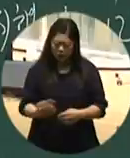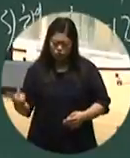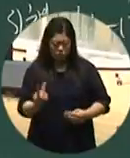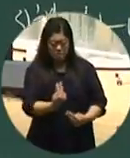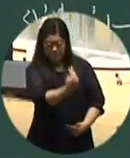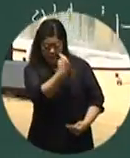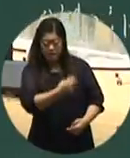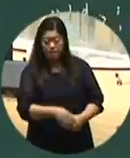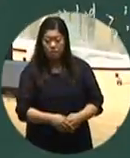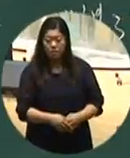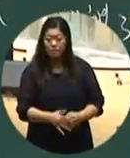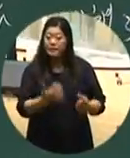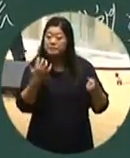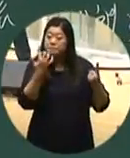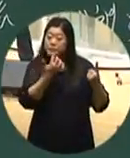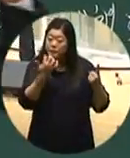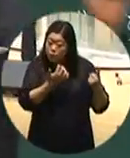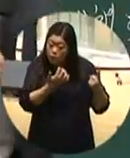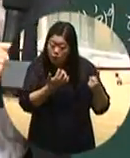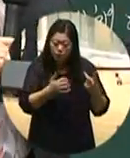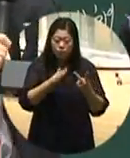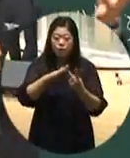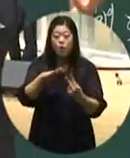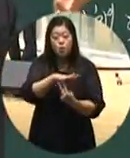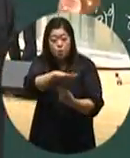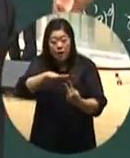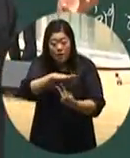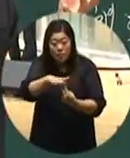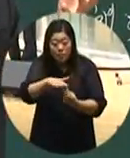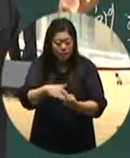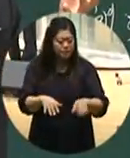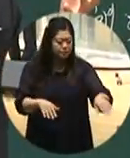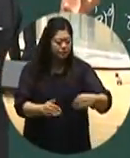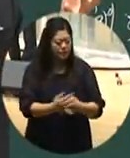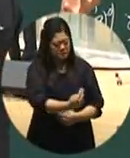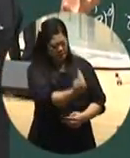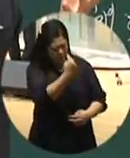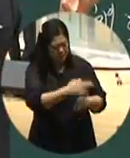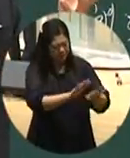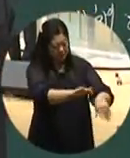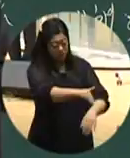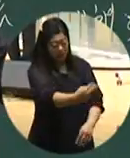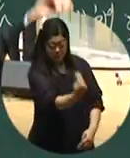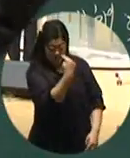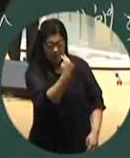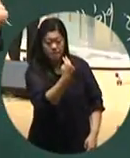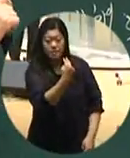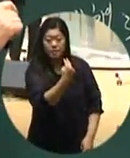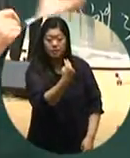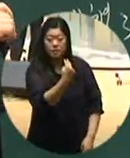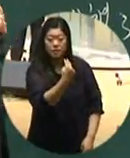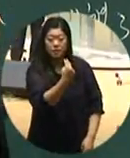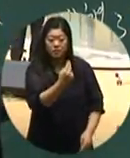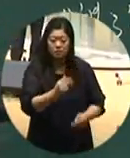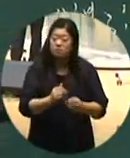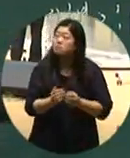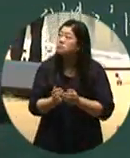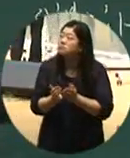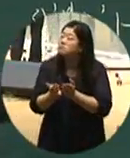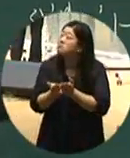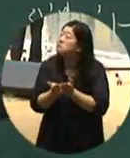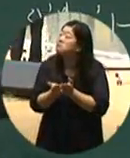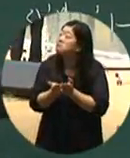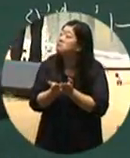Peter said. 베드로와 요한이 안전병과 우리를 보라 이렇게. Peter and John said to that crippled man, look at us. 그 앞에 보면 더 중요한 말로. And then